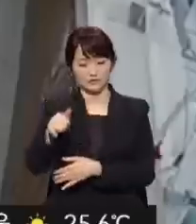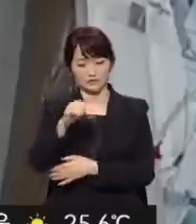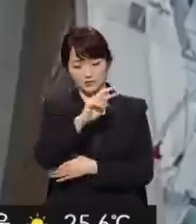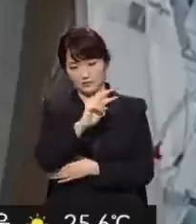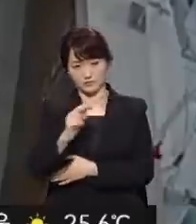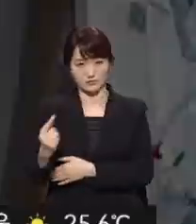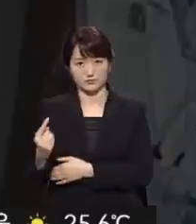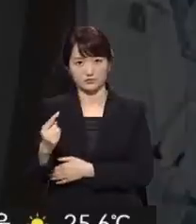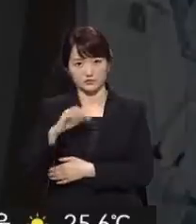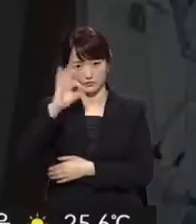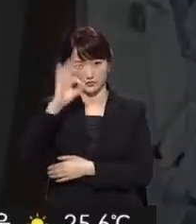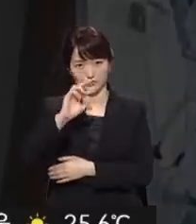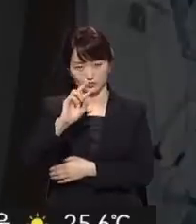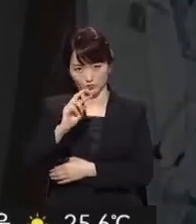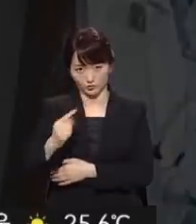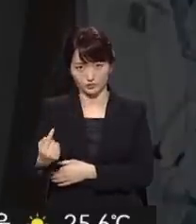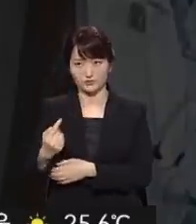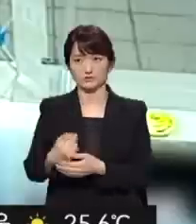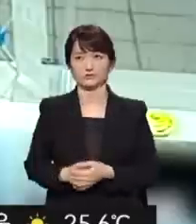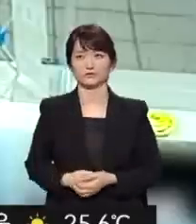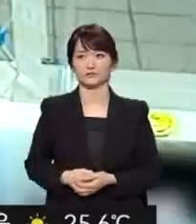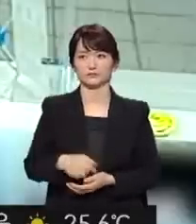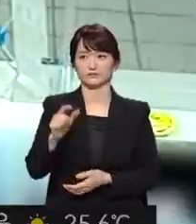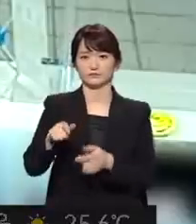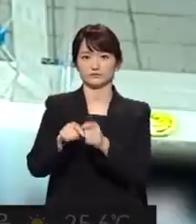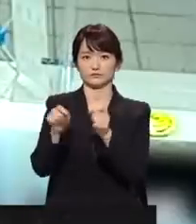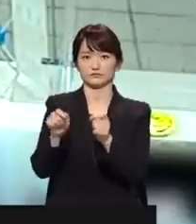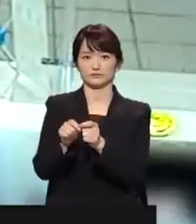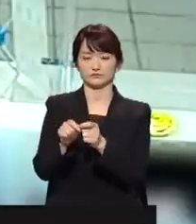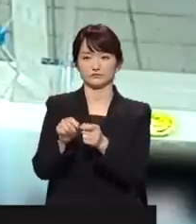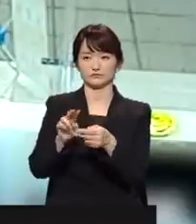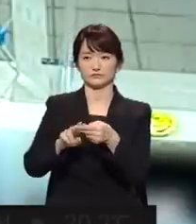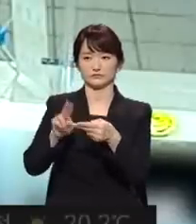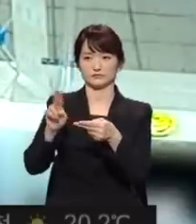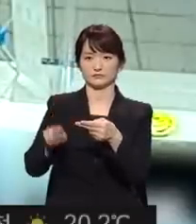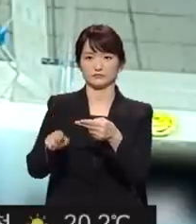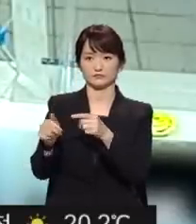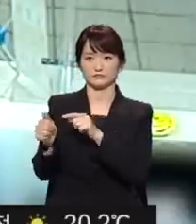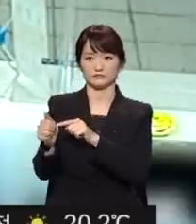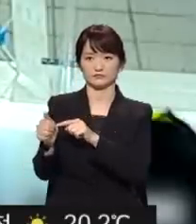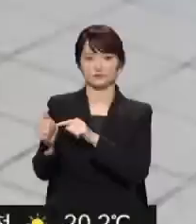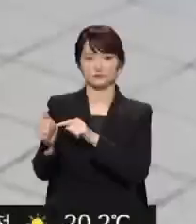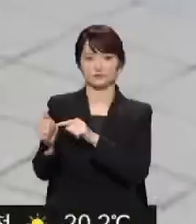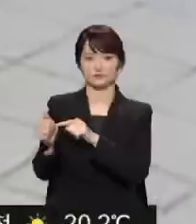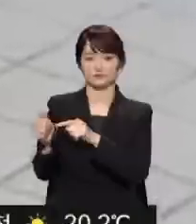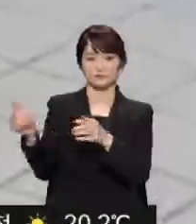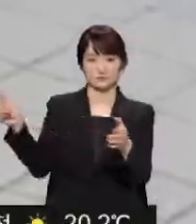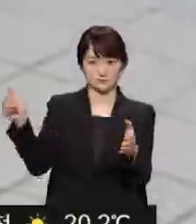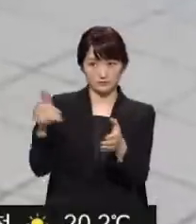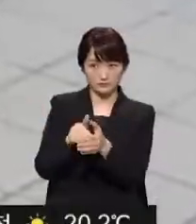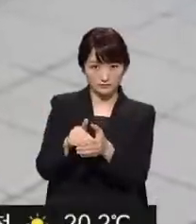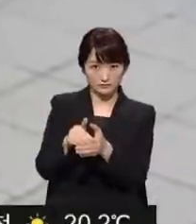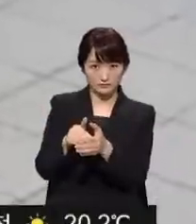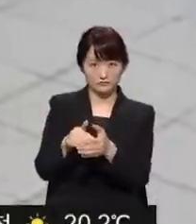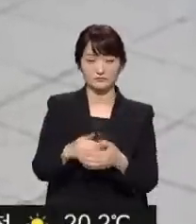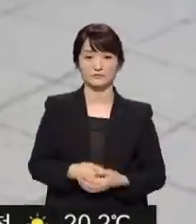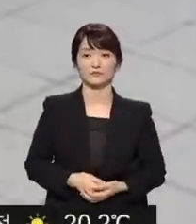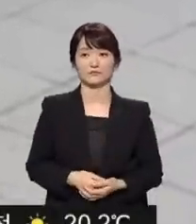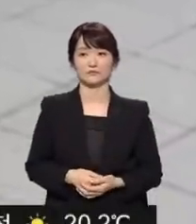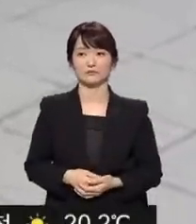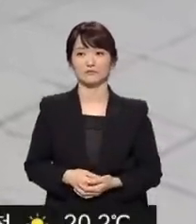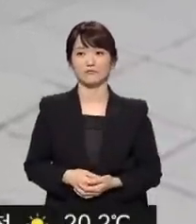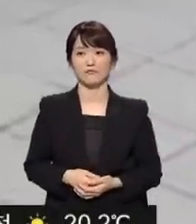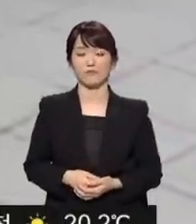불렀어요. 이후 강력팀, 지금 찾으러 왔습니다. 자, 이후 강력팀 형사들 도착해가지고, 자, 그걸